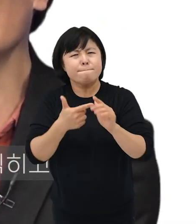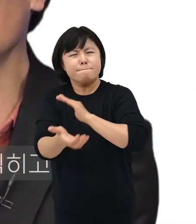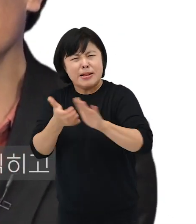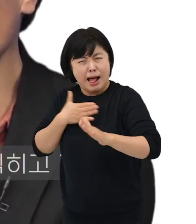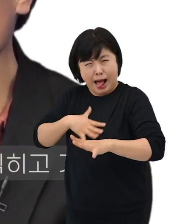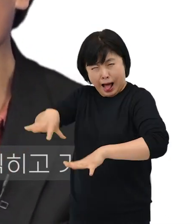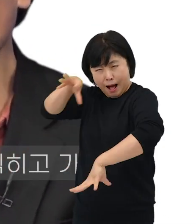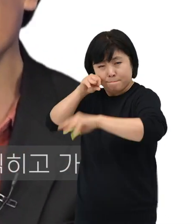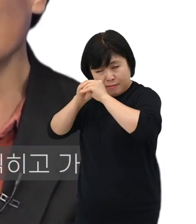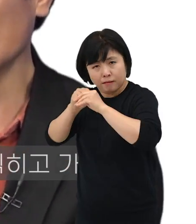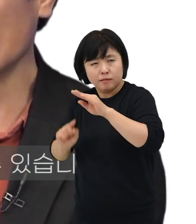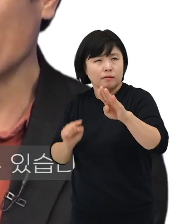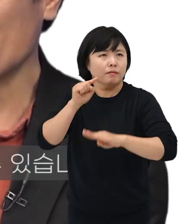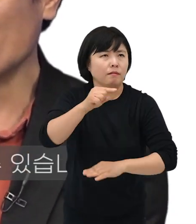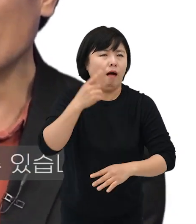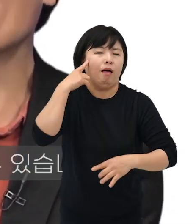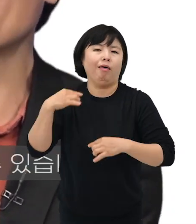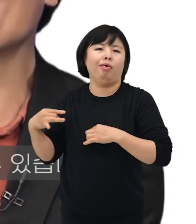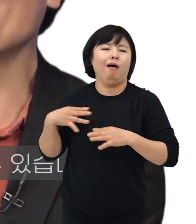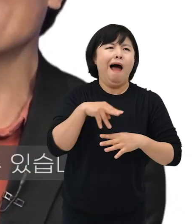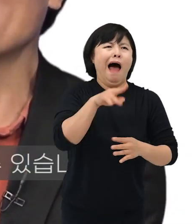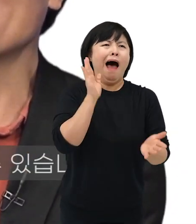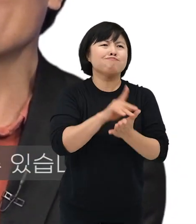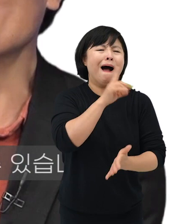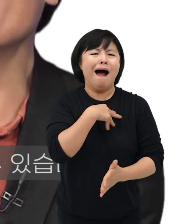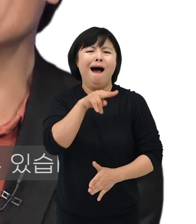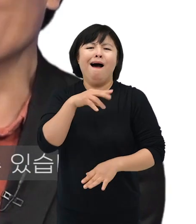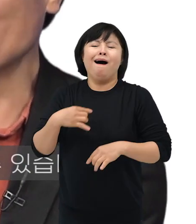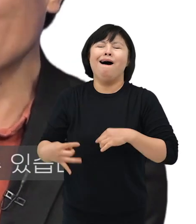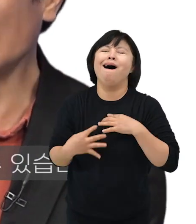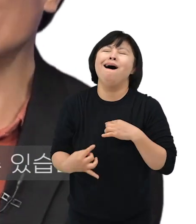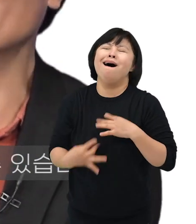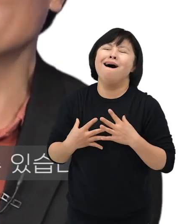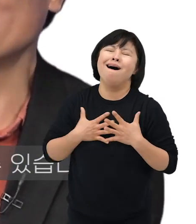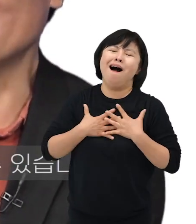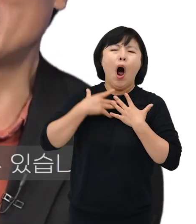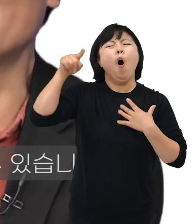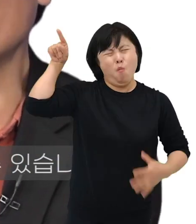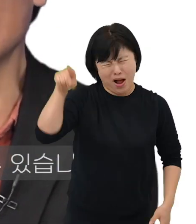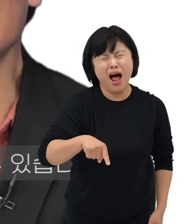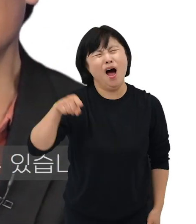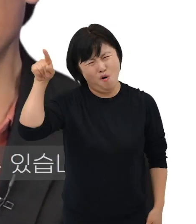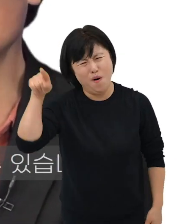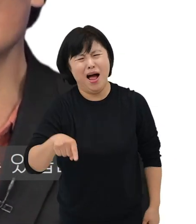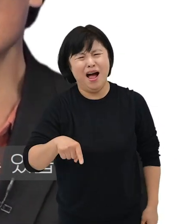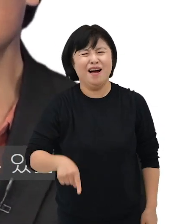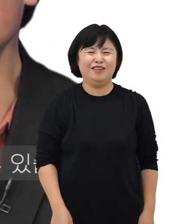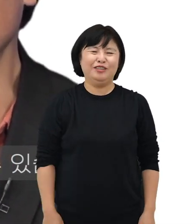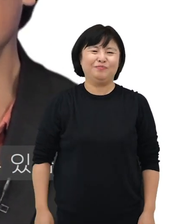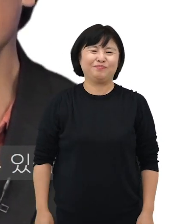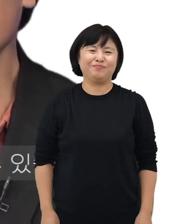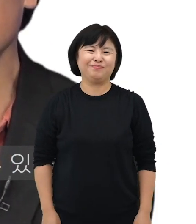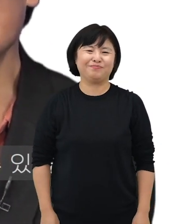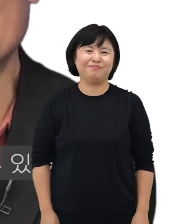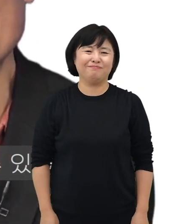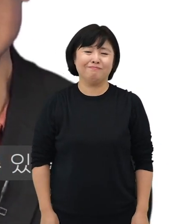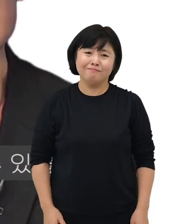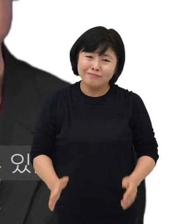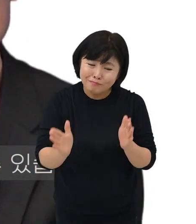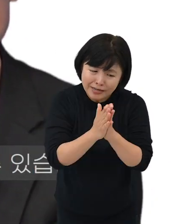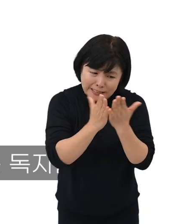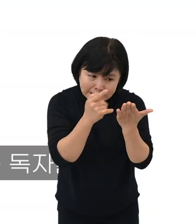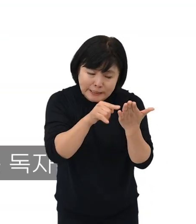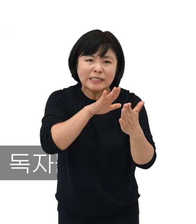것들을 우리가 미리 익히고 가면 그 현장에서 그 울림이 훨씬 더 진하게 그렇게 다가올 수 있습니다. 이